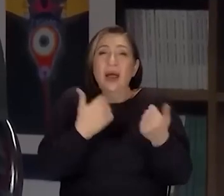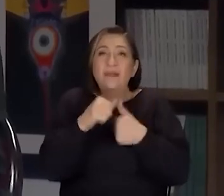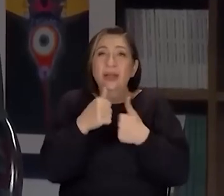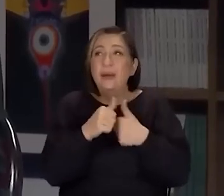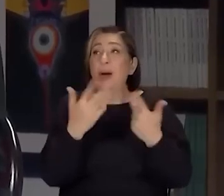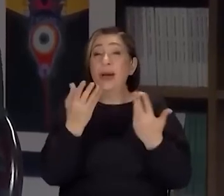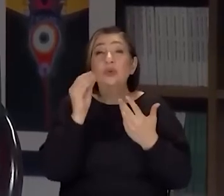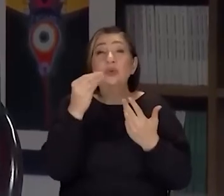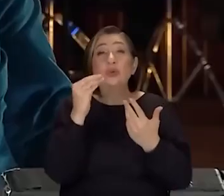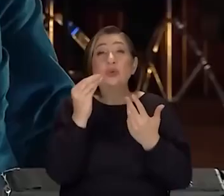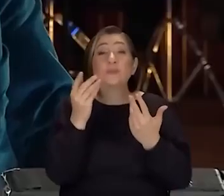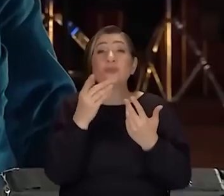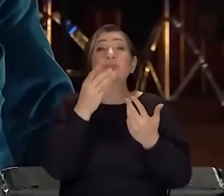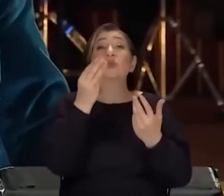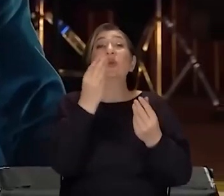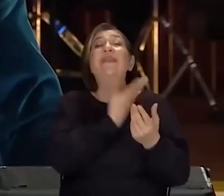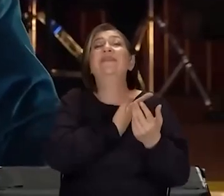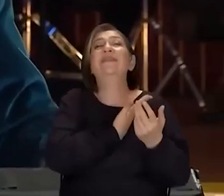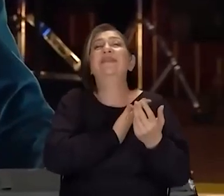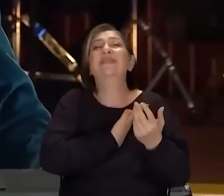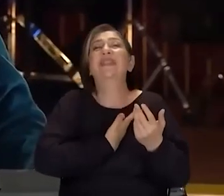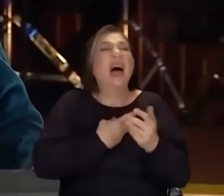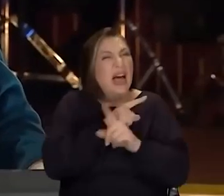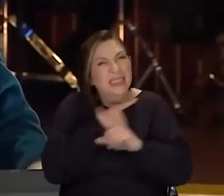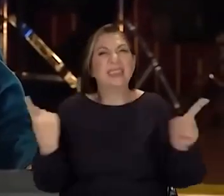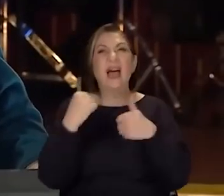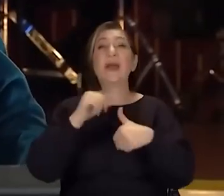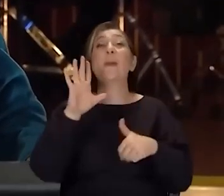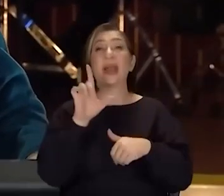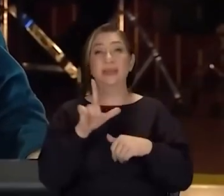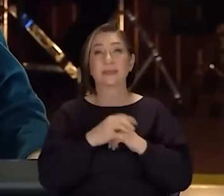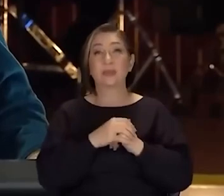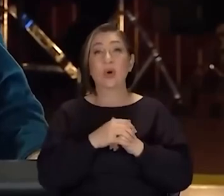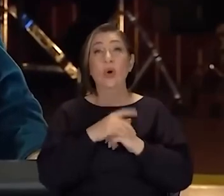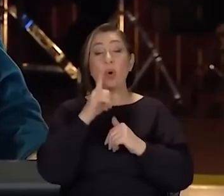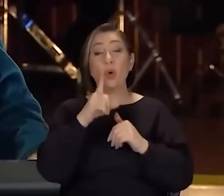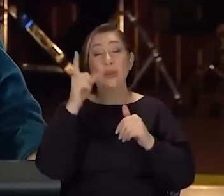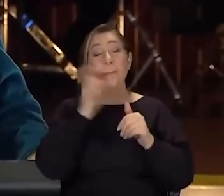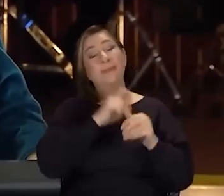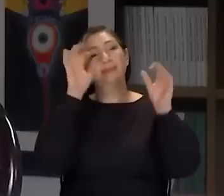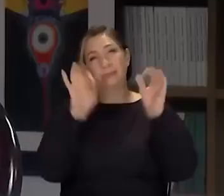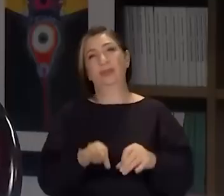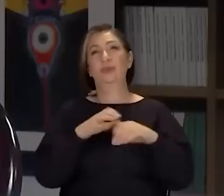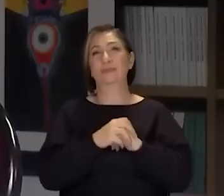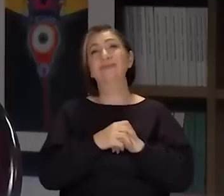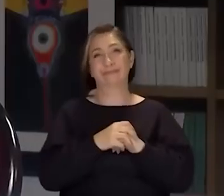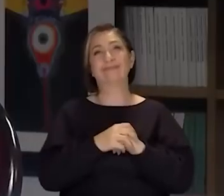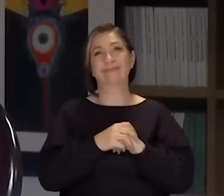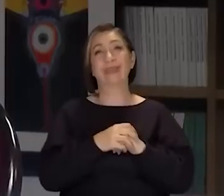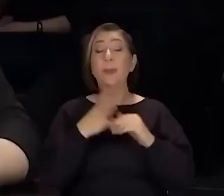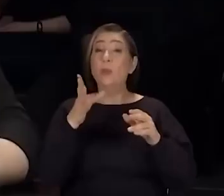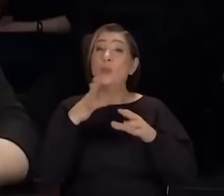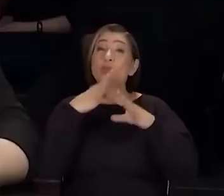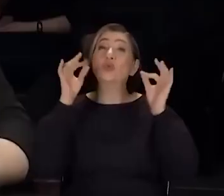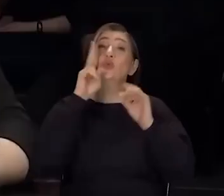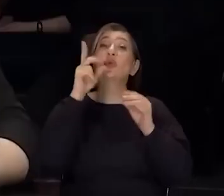çocuk... İşte aksine çok sevdalanırsan katiyetle evlenmemek lazım. Oradan başını İşte o yüzden hiç evlenmedim. Evet. Ama niye, mutlu son